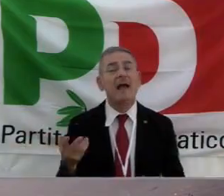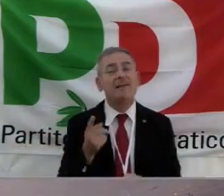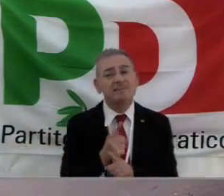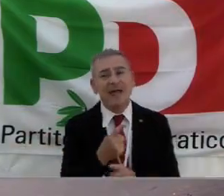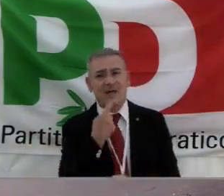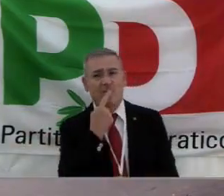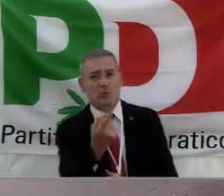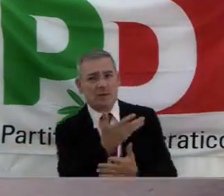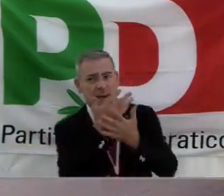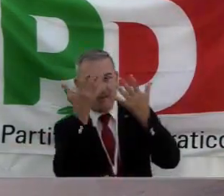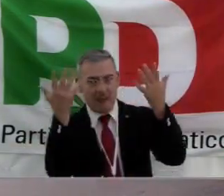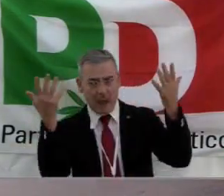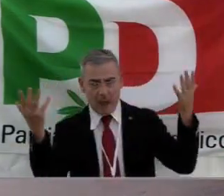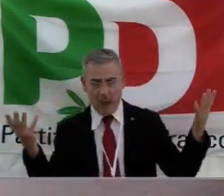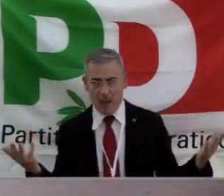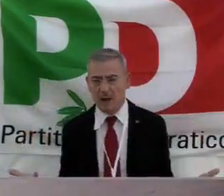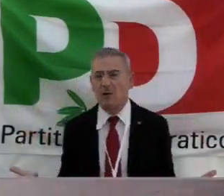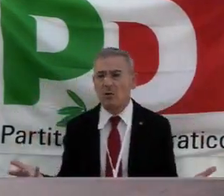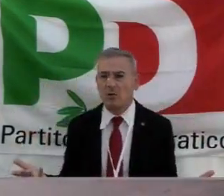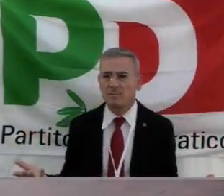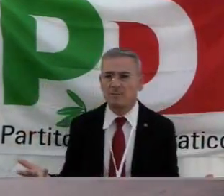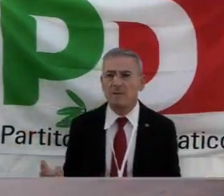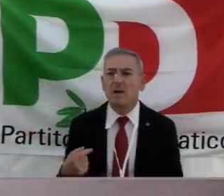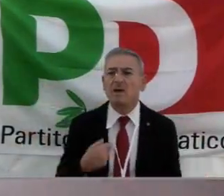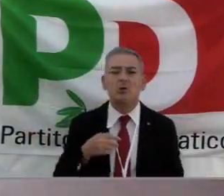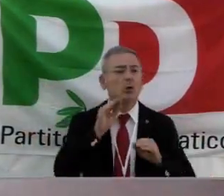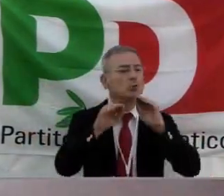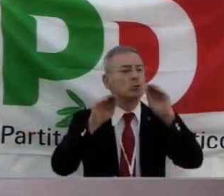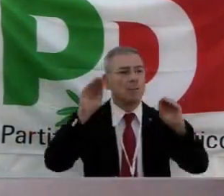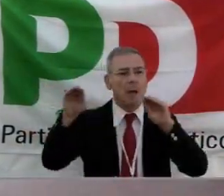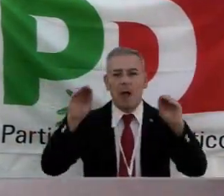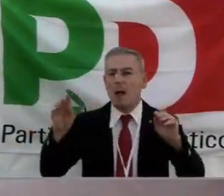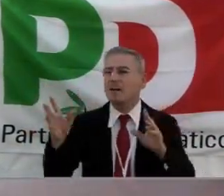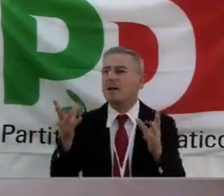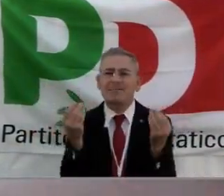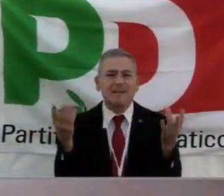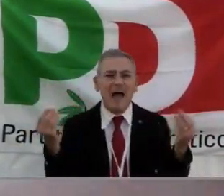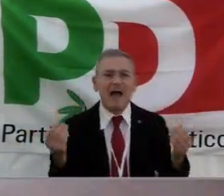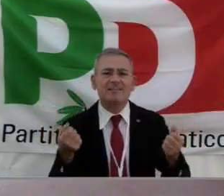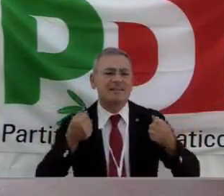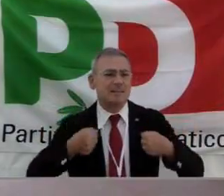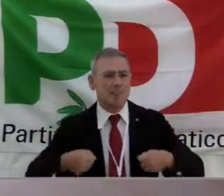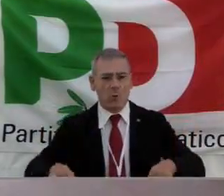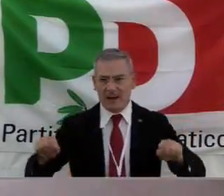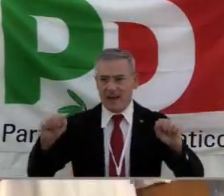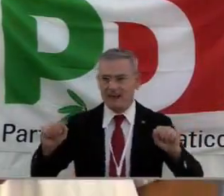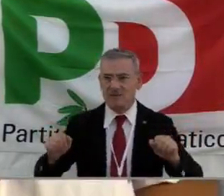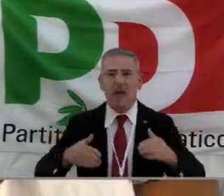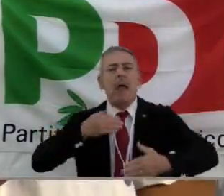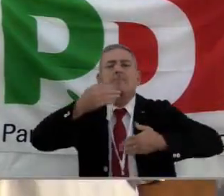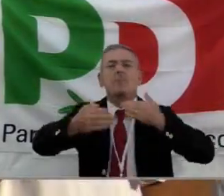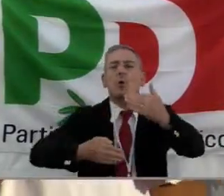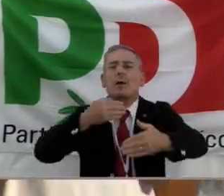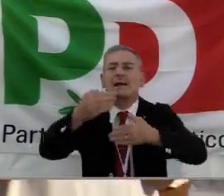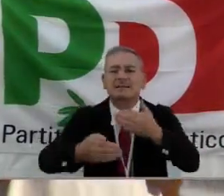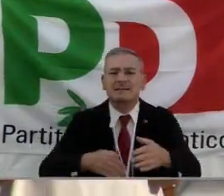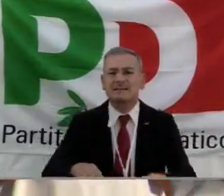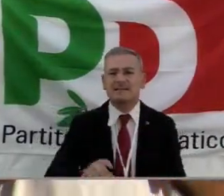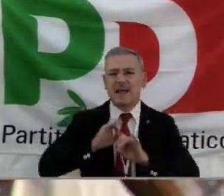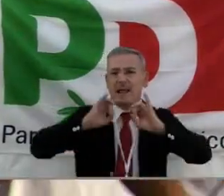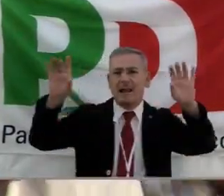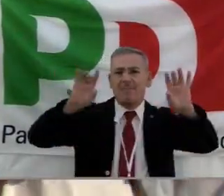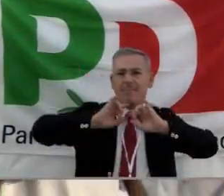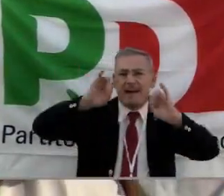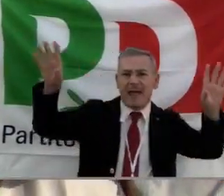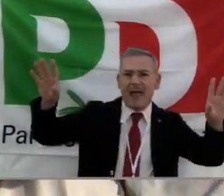Fatemelo dire. Io chiedo a tanti democratici, progressisti,